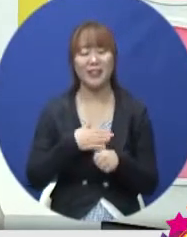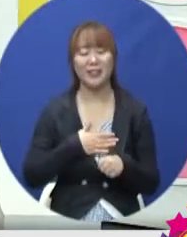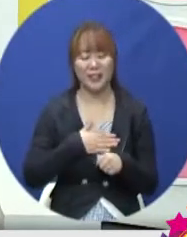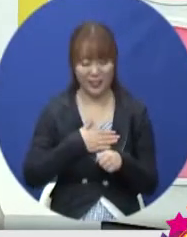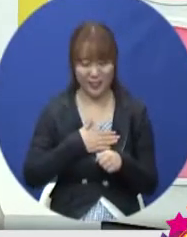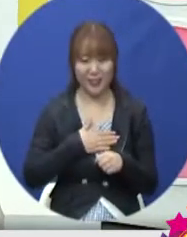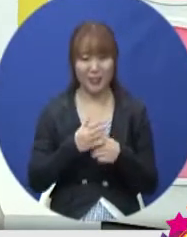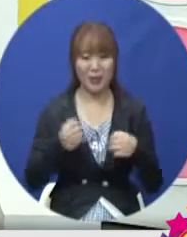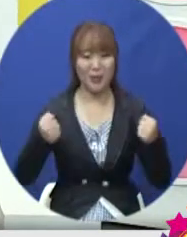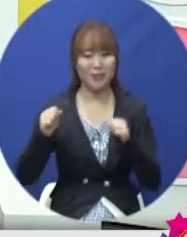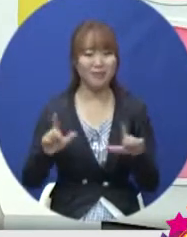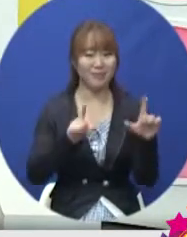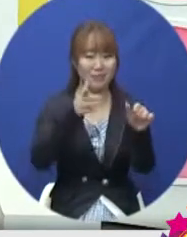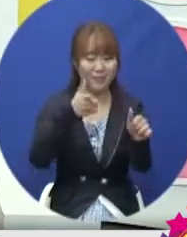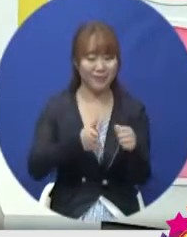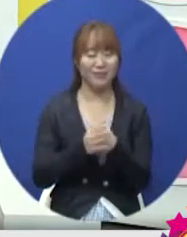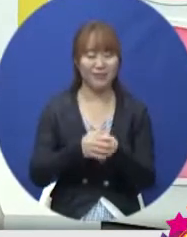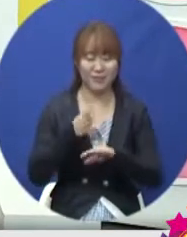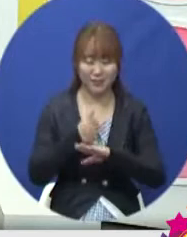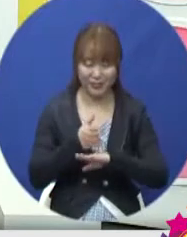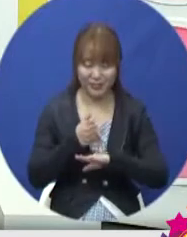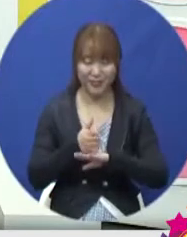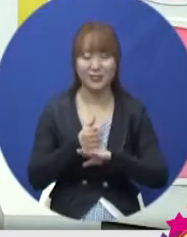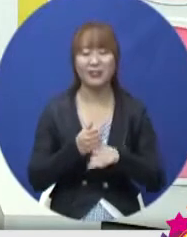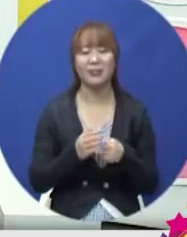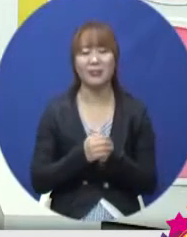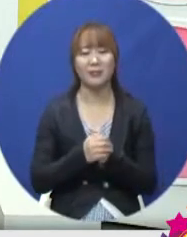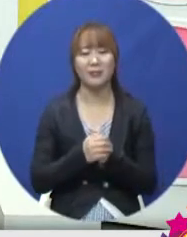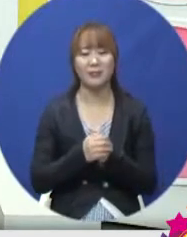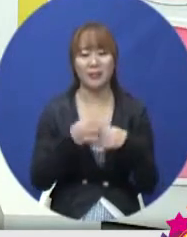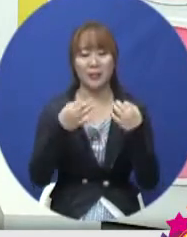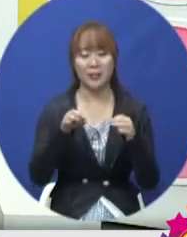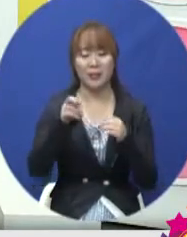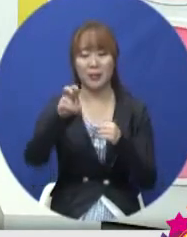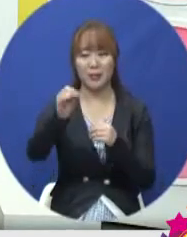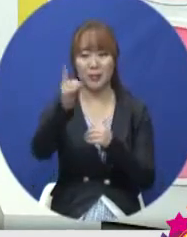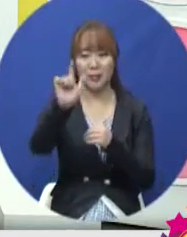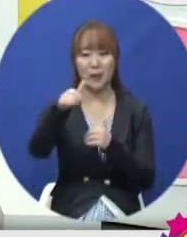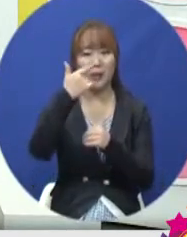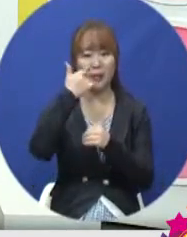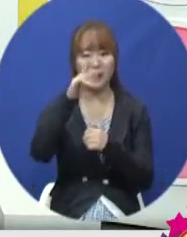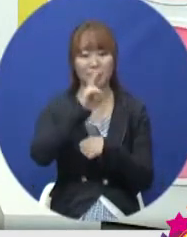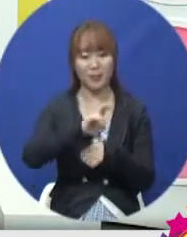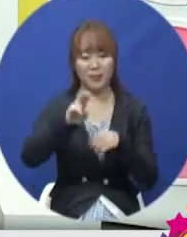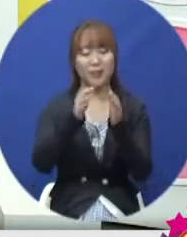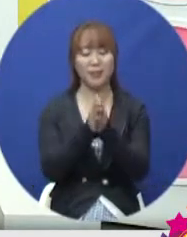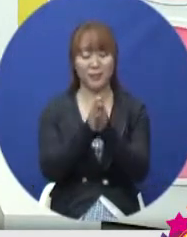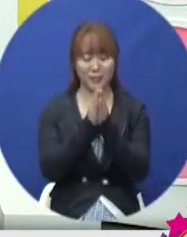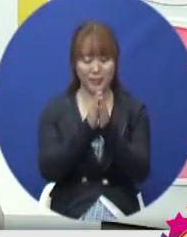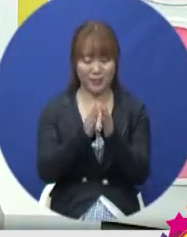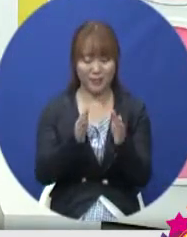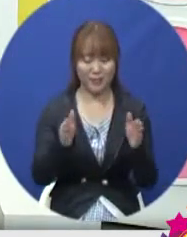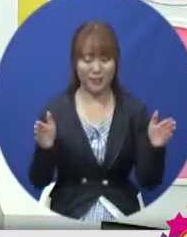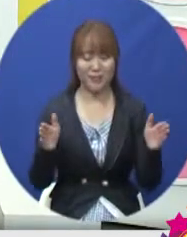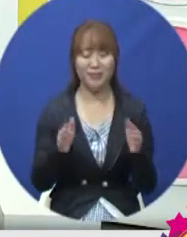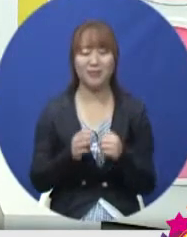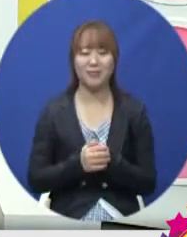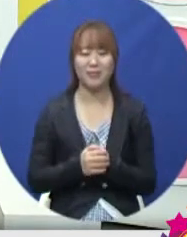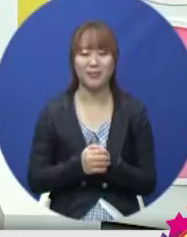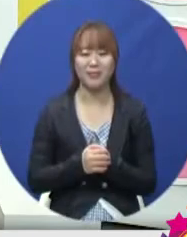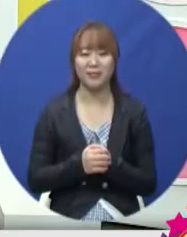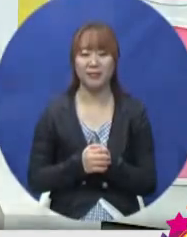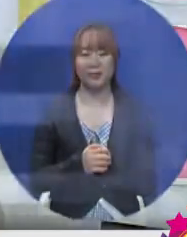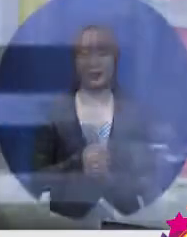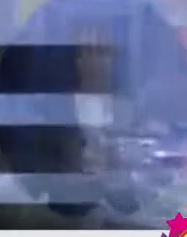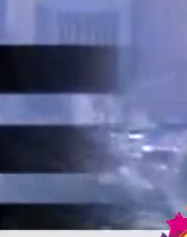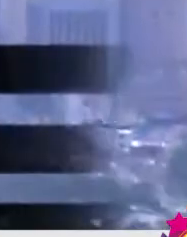네 네, 건강하세요. 네, 고맙습니다. 네. 네. 김영복 아버님께서 부르십니다. 애정이 꽃피던